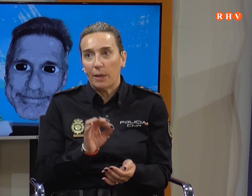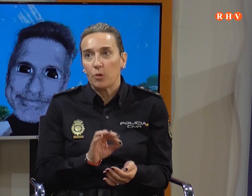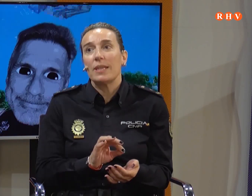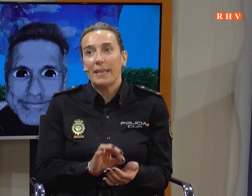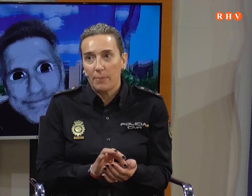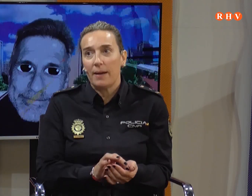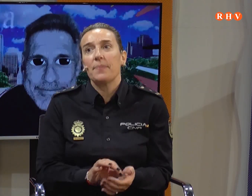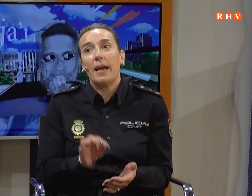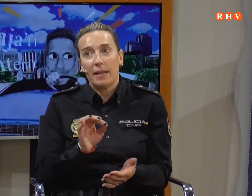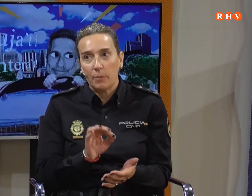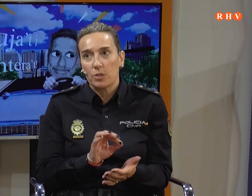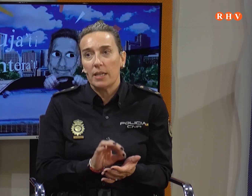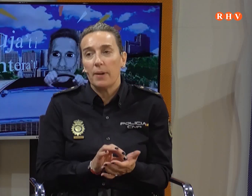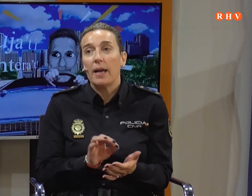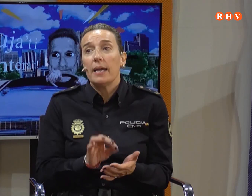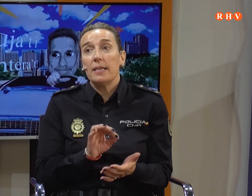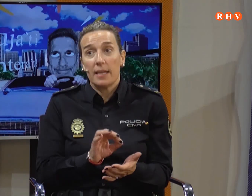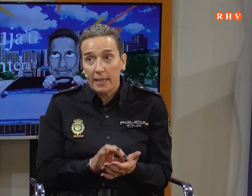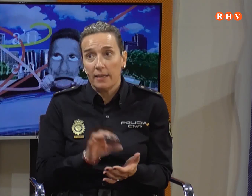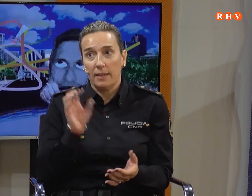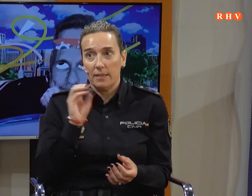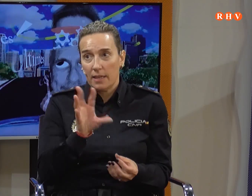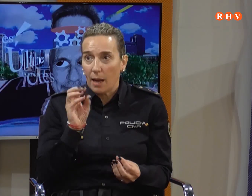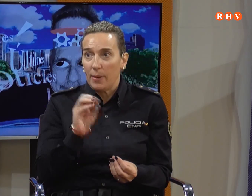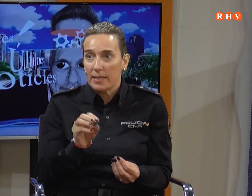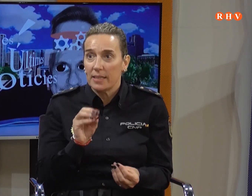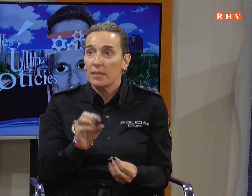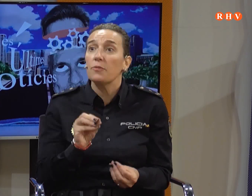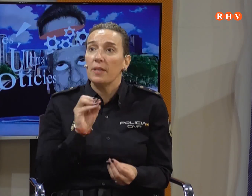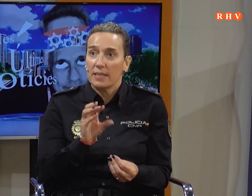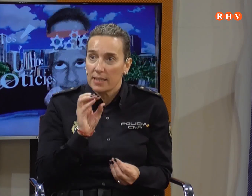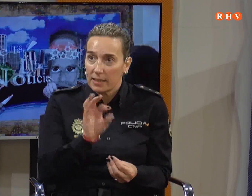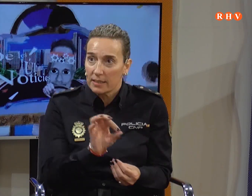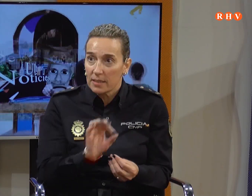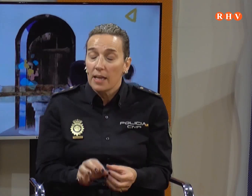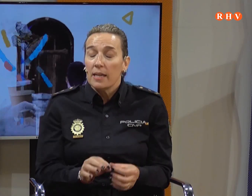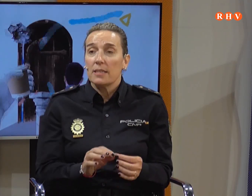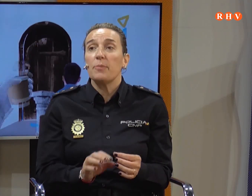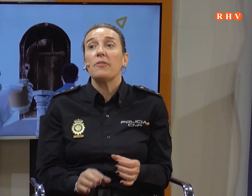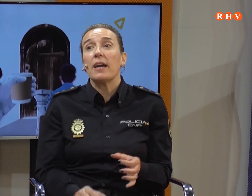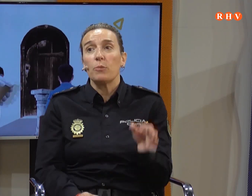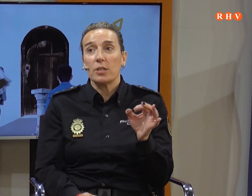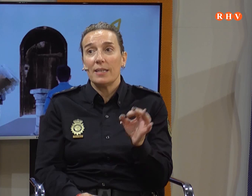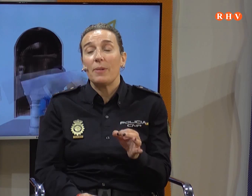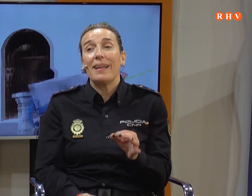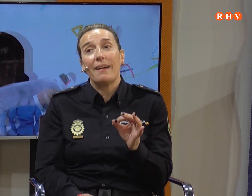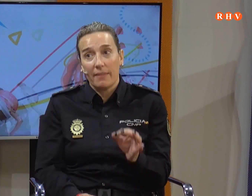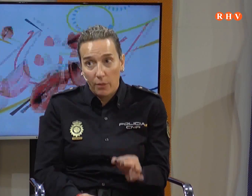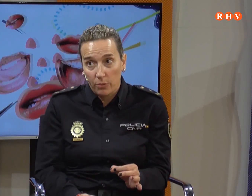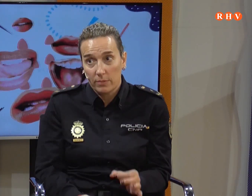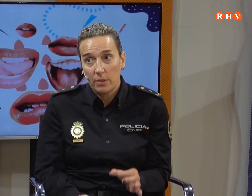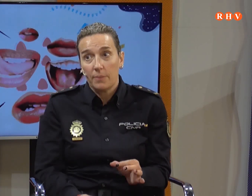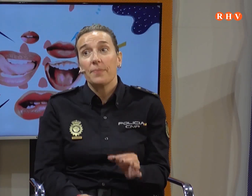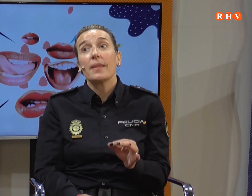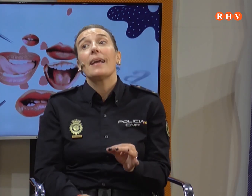a la que ens deriva, a la que ens deriva i el link en les que apareixen aquestes finestretes. Sí. Sempre fijar-nos en el tema del